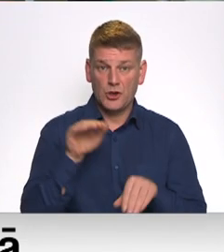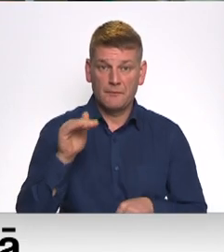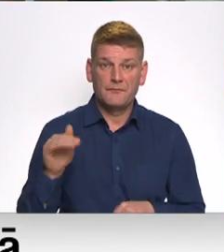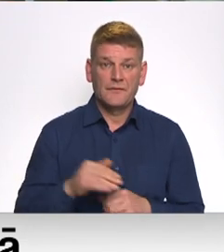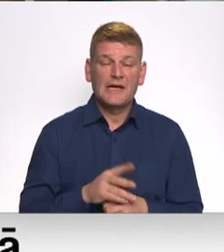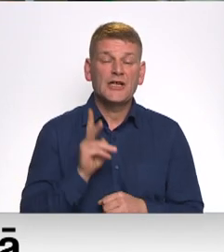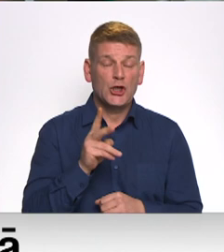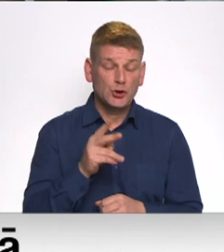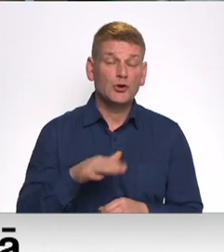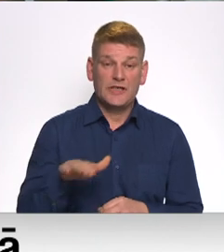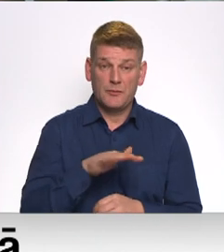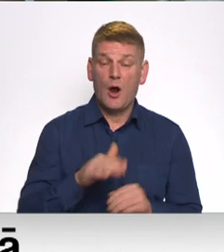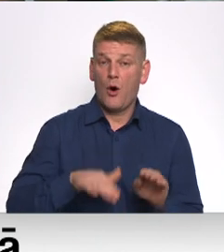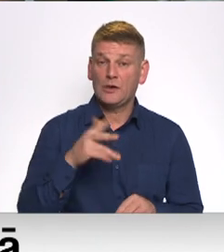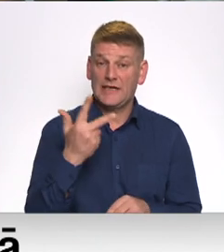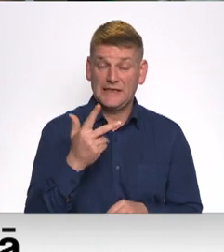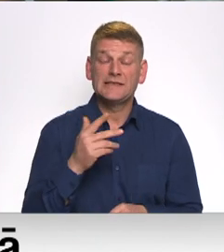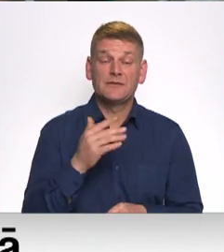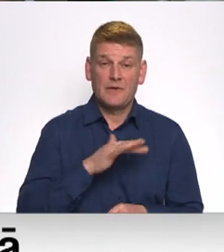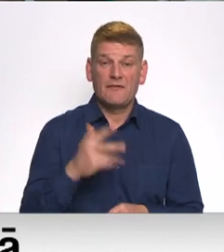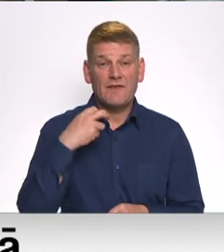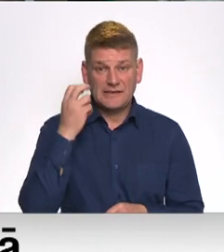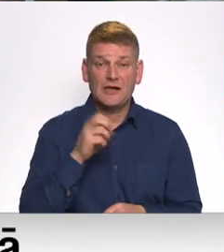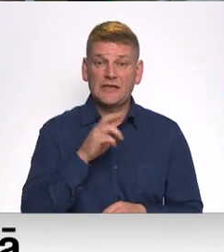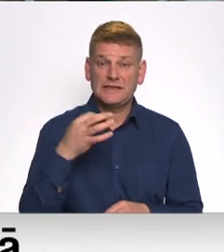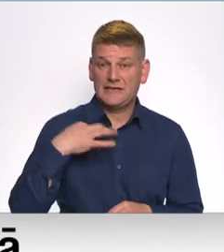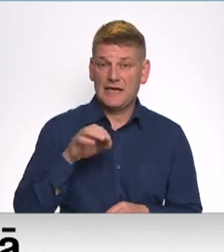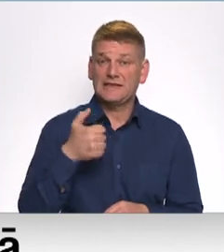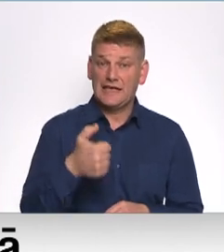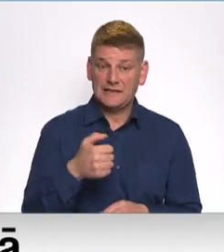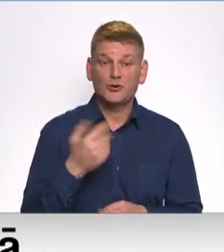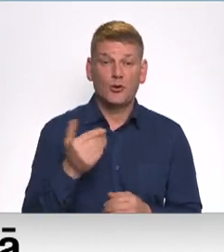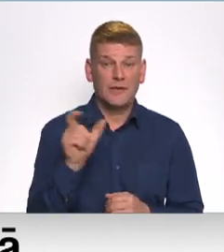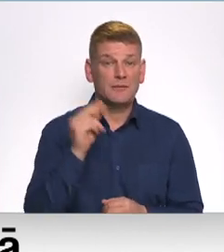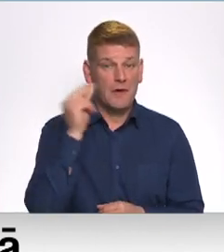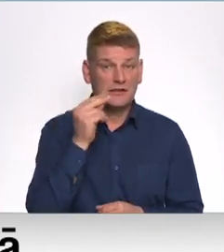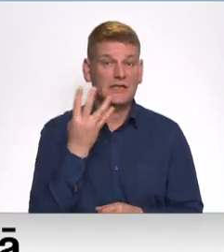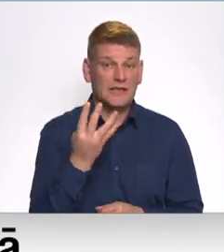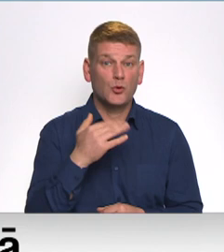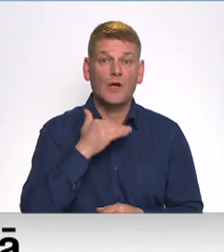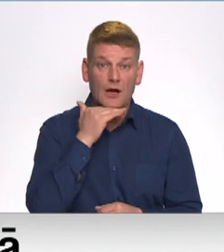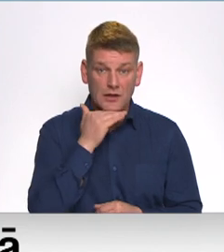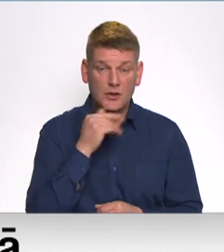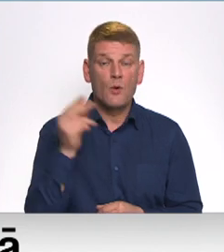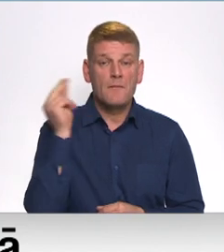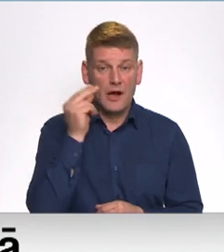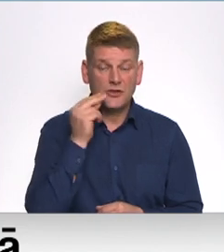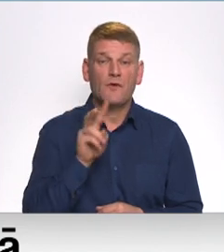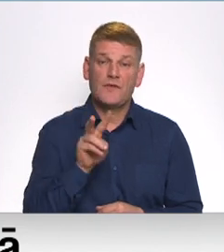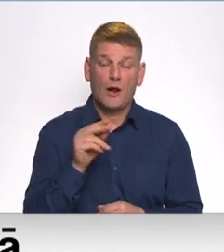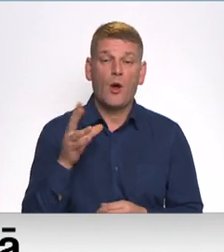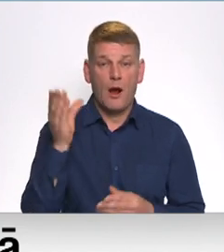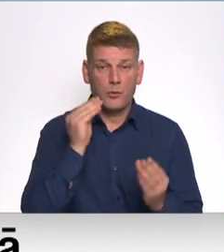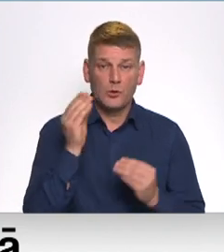Rēzekniešu Kišu ģimene aug trīs bērni. Vecākais no tiem, dēls Gints, šobrīd mācās 4. Klasē un mācību vielu